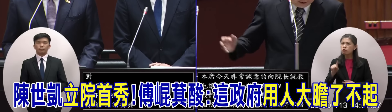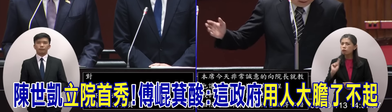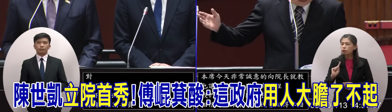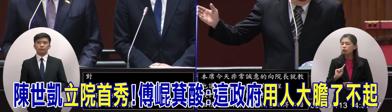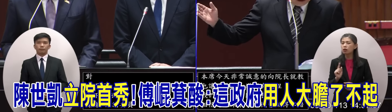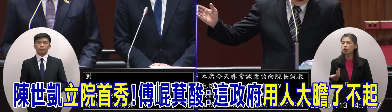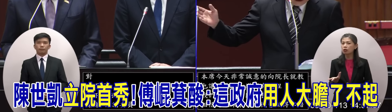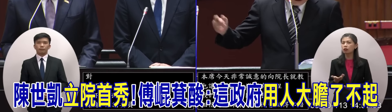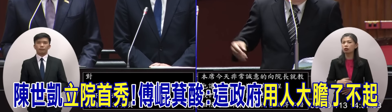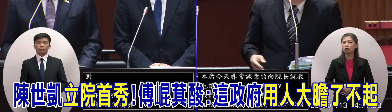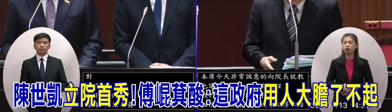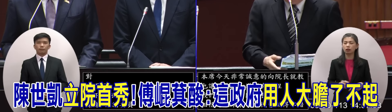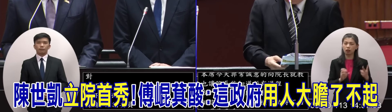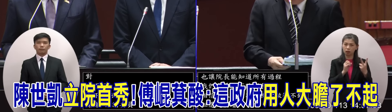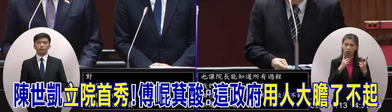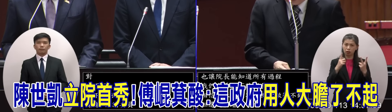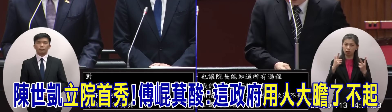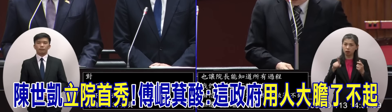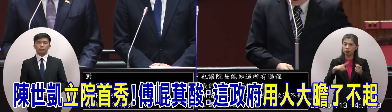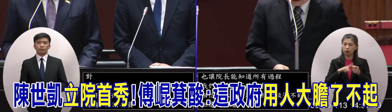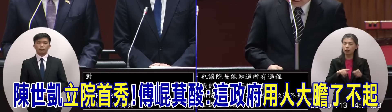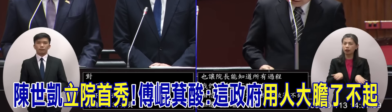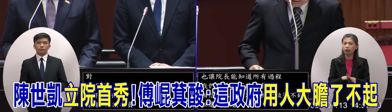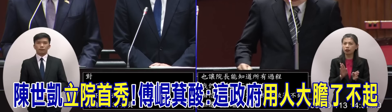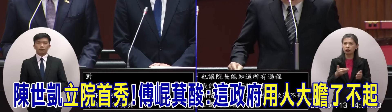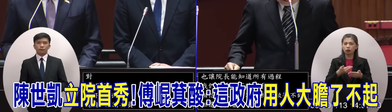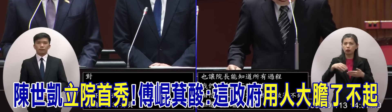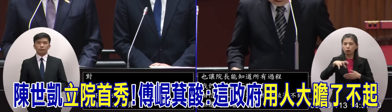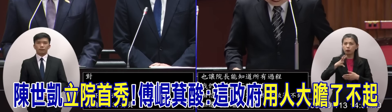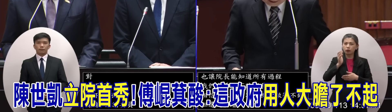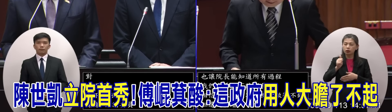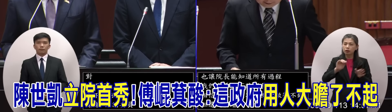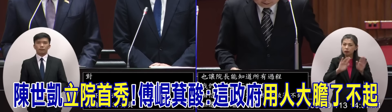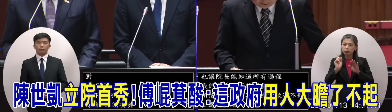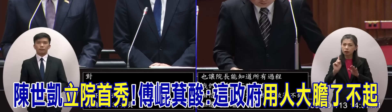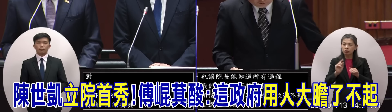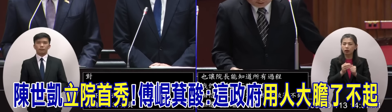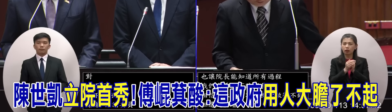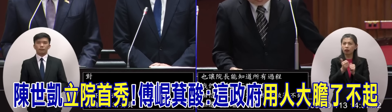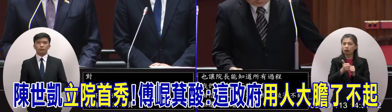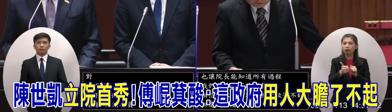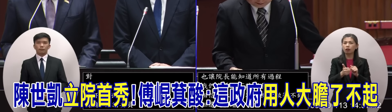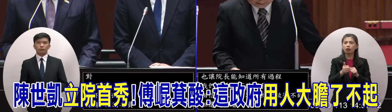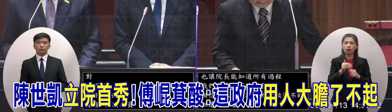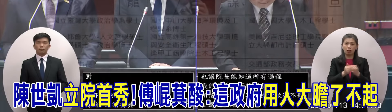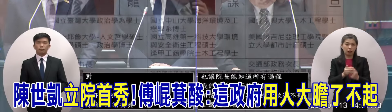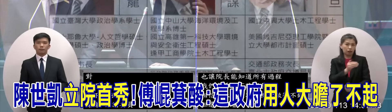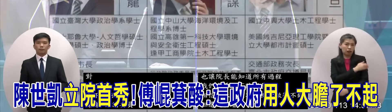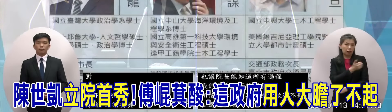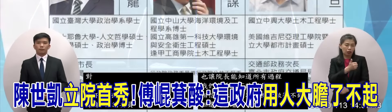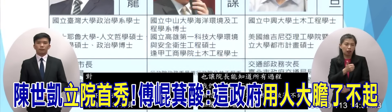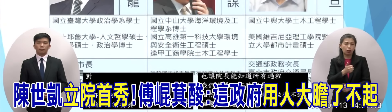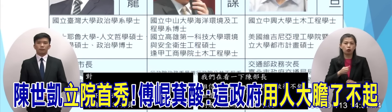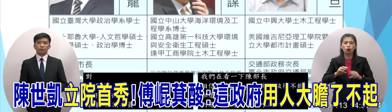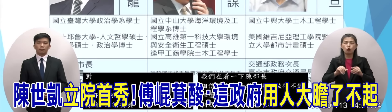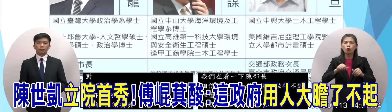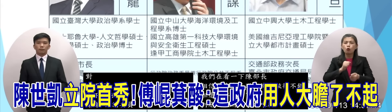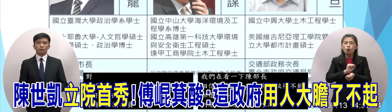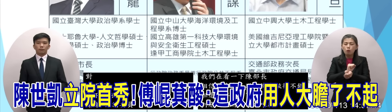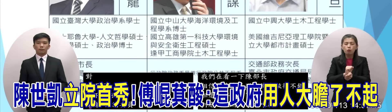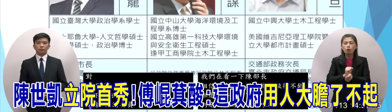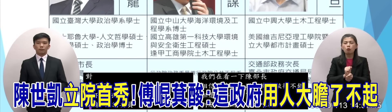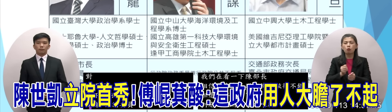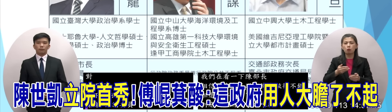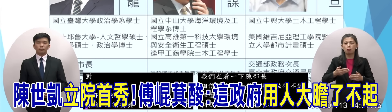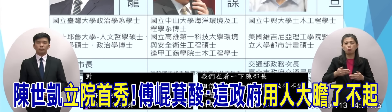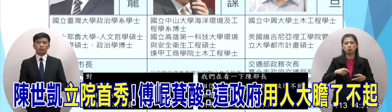从2016年开始看交通部长贺成旦先生，少说也是土木工程的哈，也当